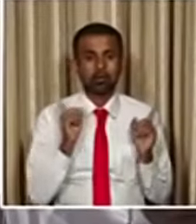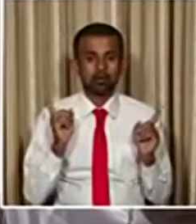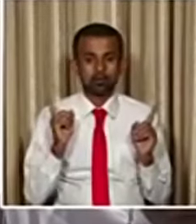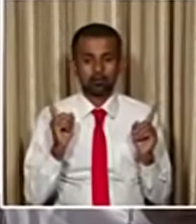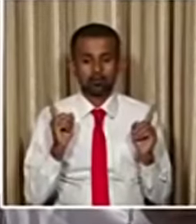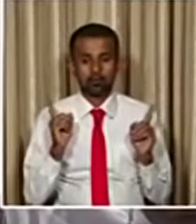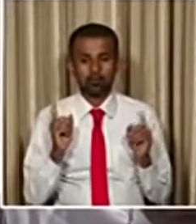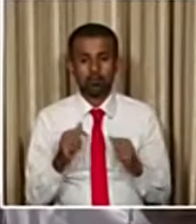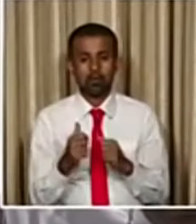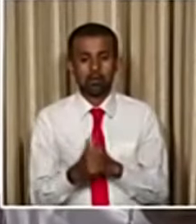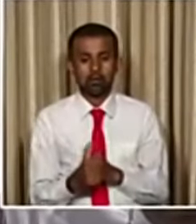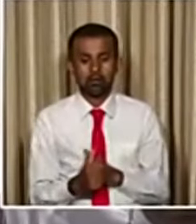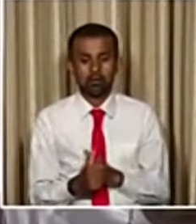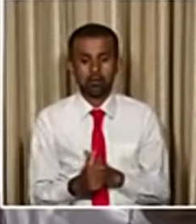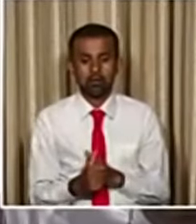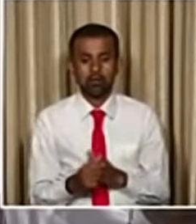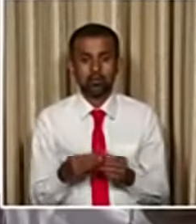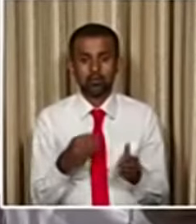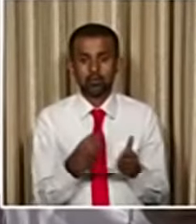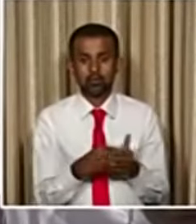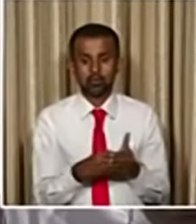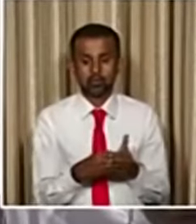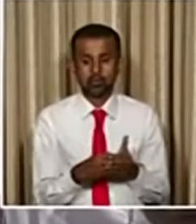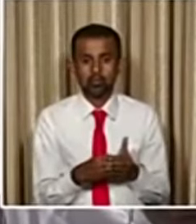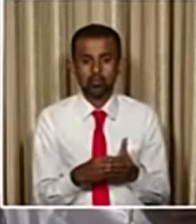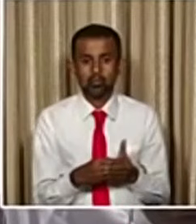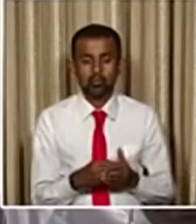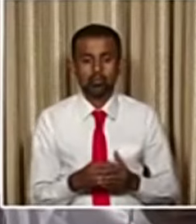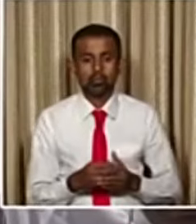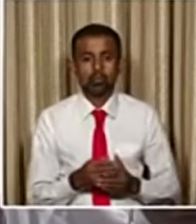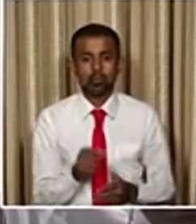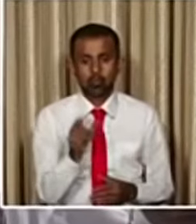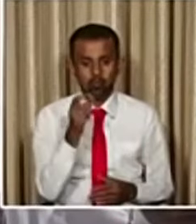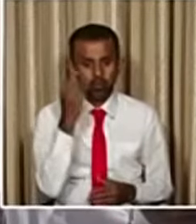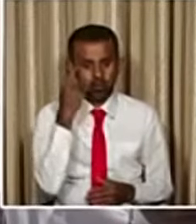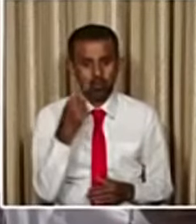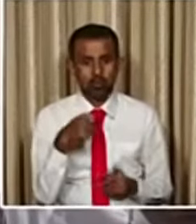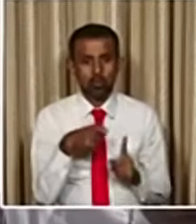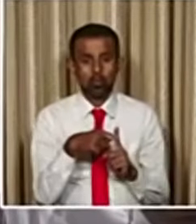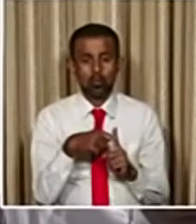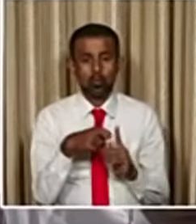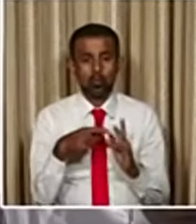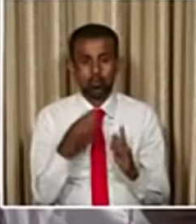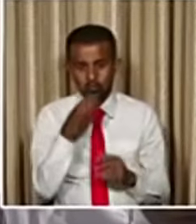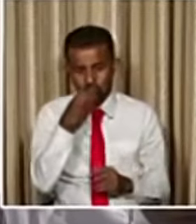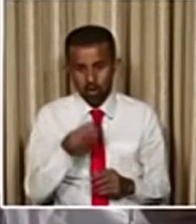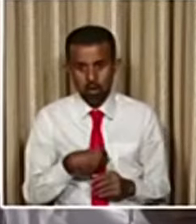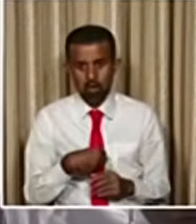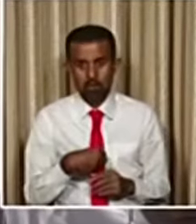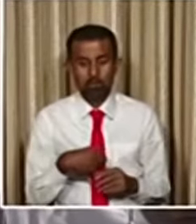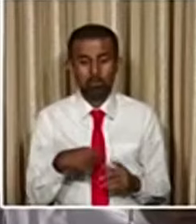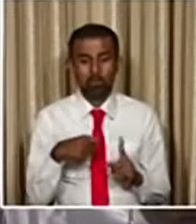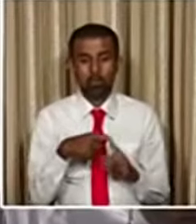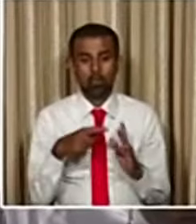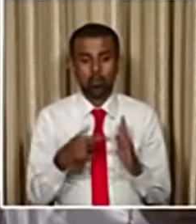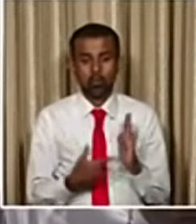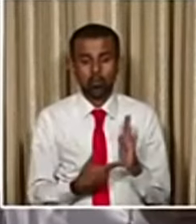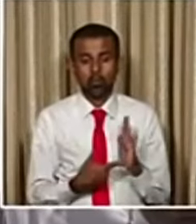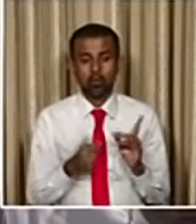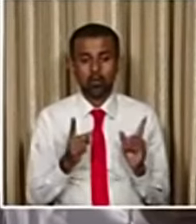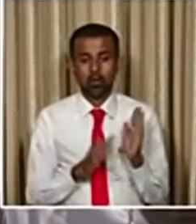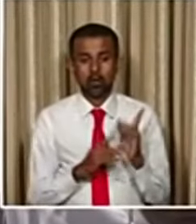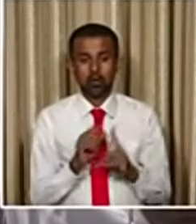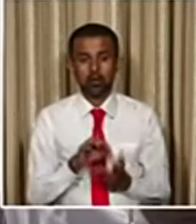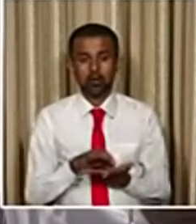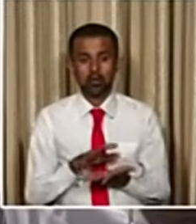පිටියක්. ළමයි මේක හදනකොට මේ ක්‍රීඩා පිටි නඩත්තු කරු ඇමැතිතුමනේ ගරු කතානායකතුමා ඔබතුමා දන්නවා කොටවිල ක්‍රීඩා සංකීර්ණ මාතර දිස්ත්‍රික් ක්‍රීඩා සංකීර්ණය ක්‍රීඩා